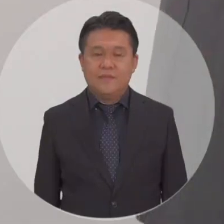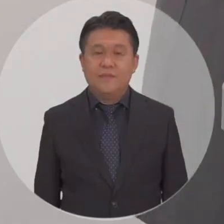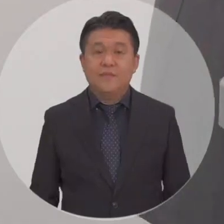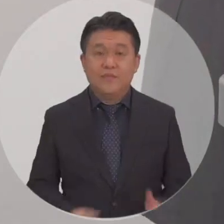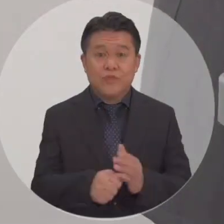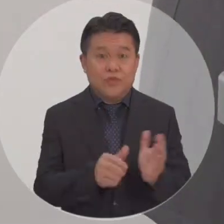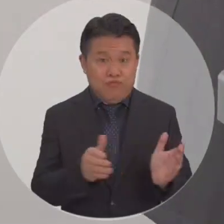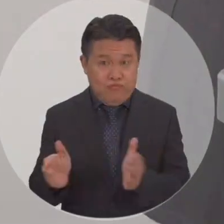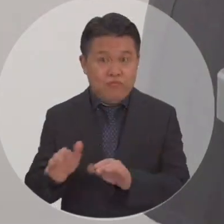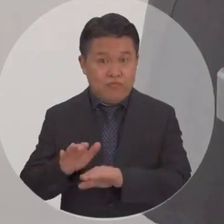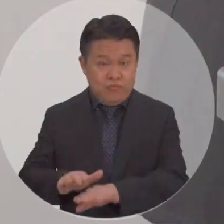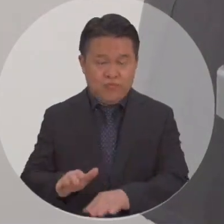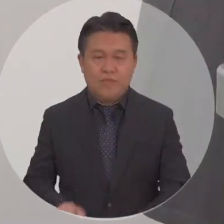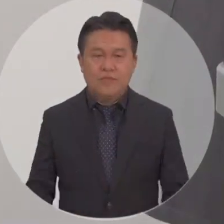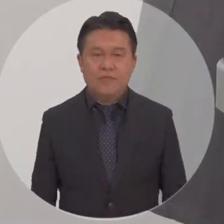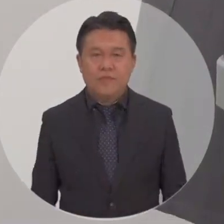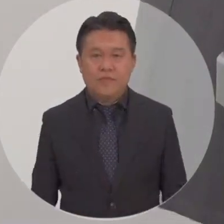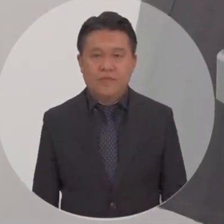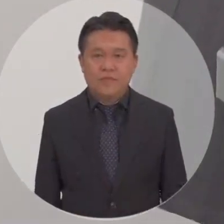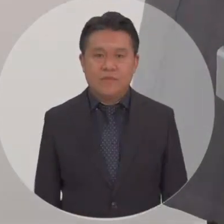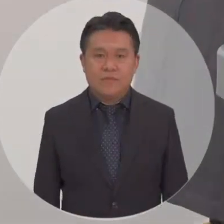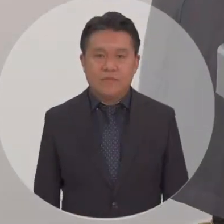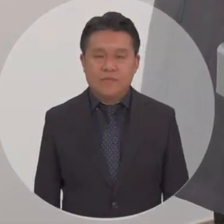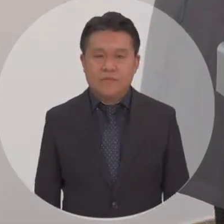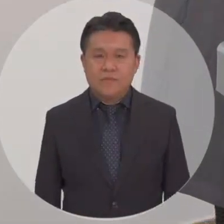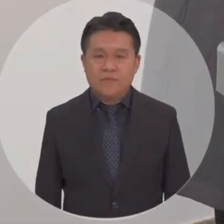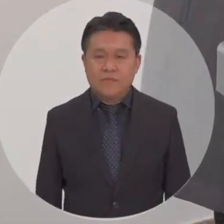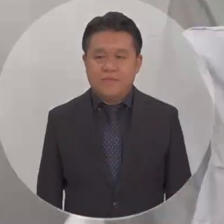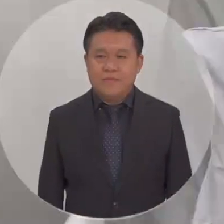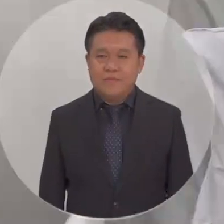필요 물건을 준비합니다.